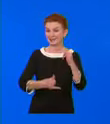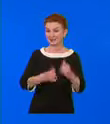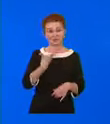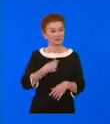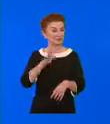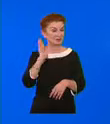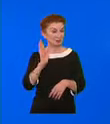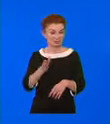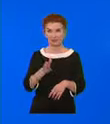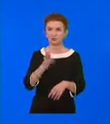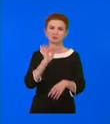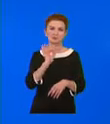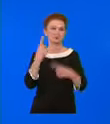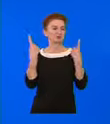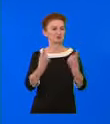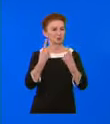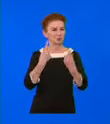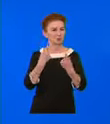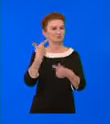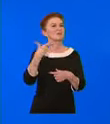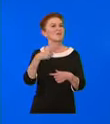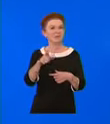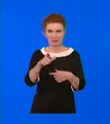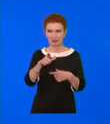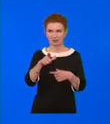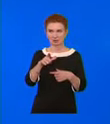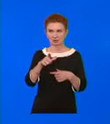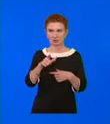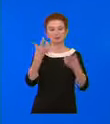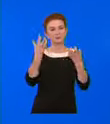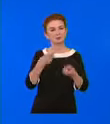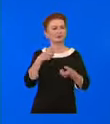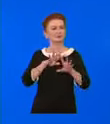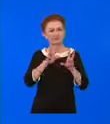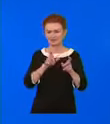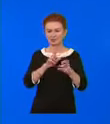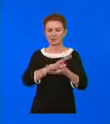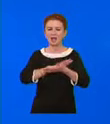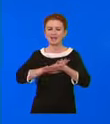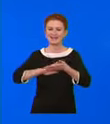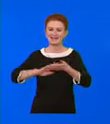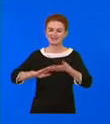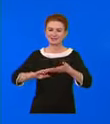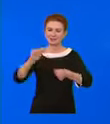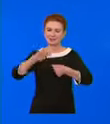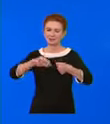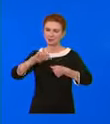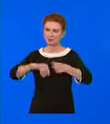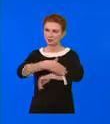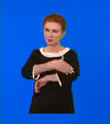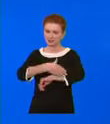w najbliższych 2 tygodniach, to chcemy te sanitarne kontrole graniczne oraz obostrzenia